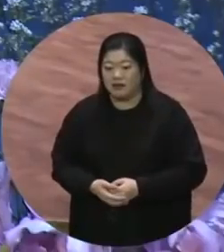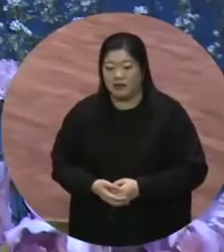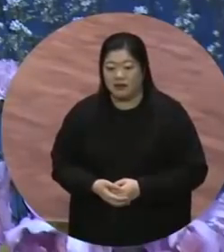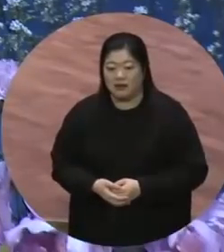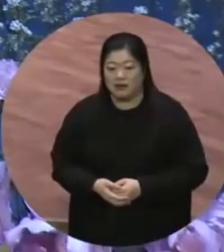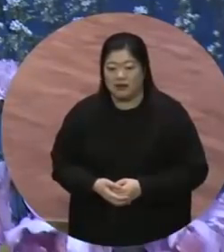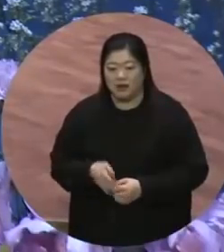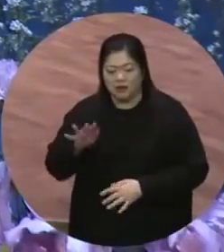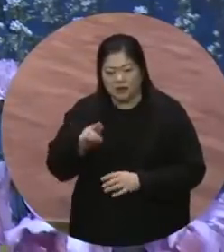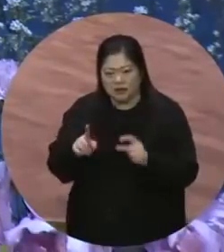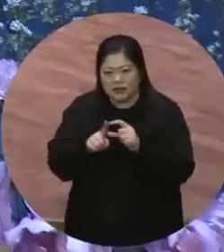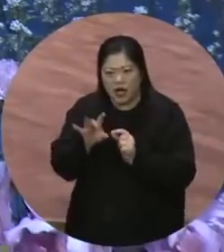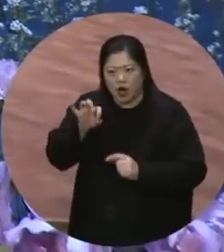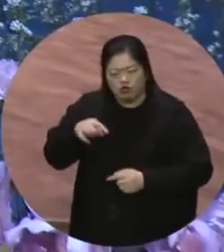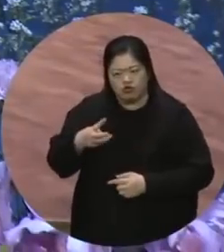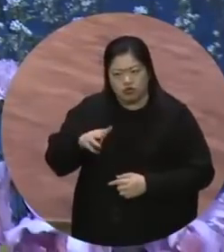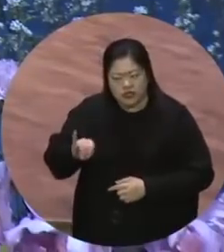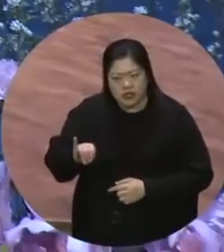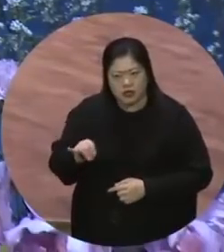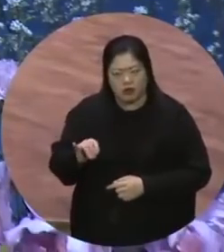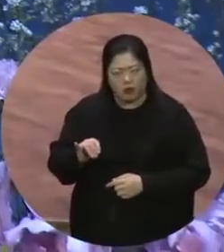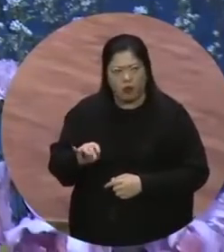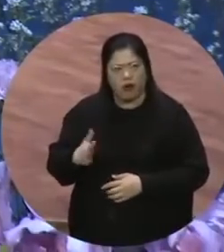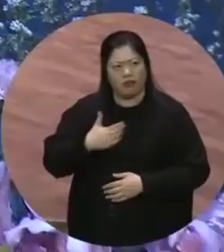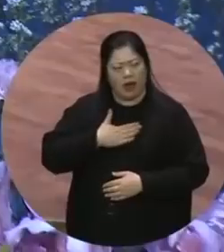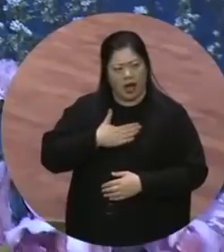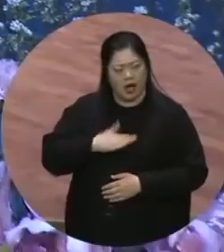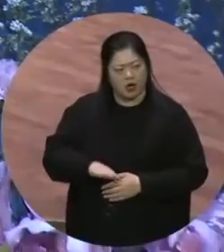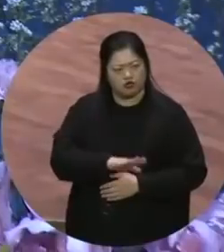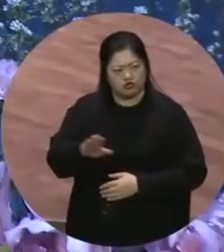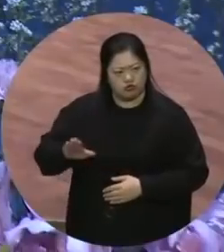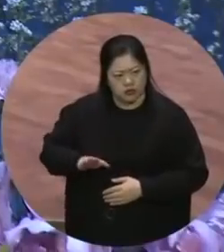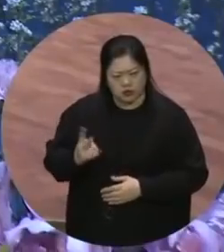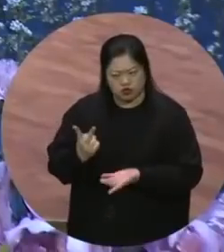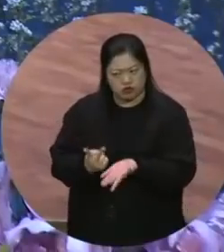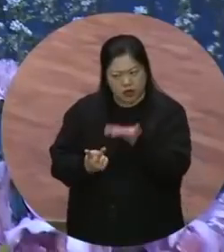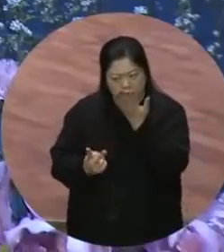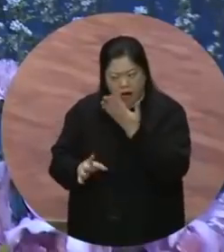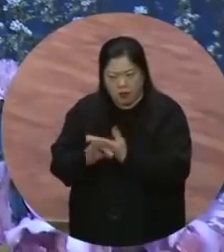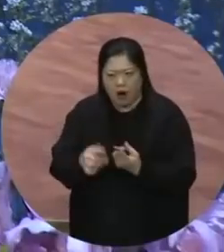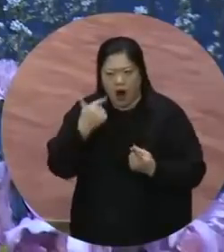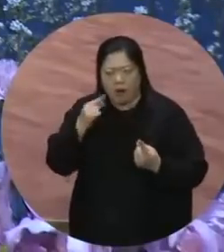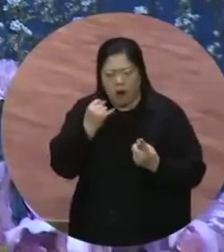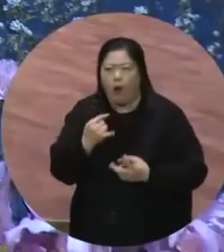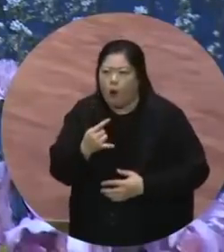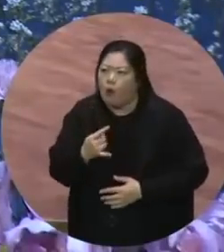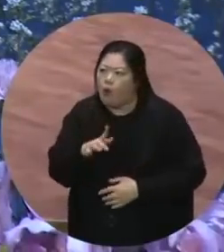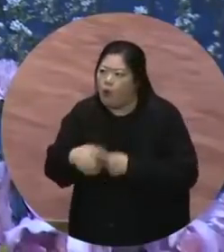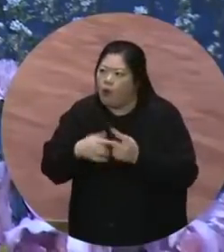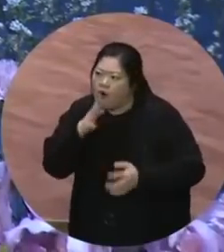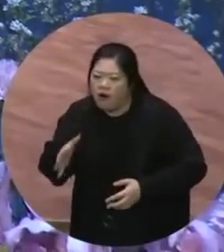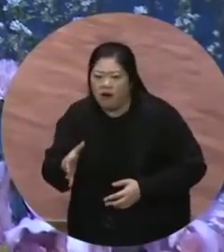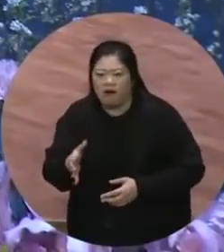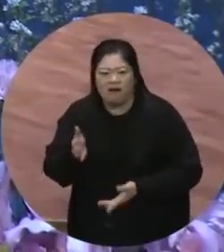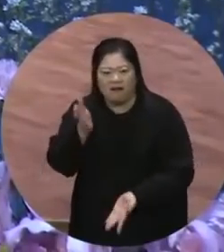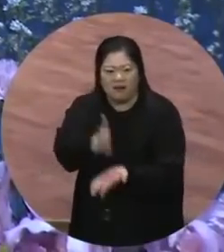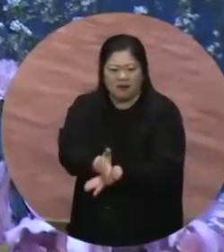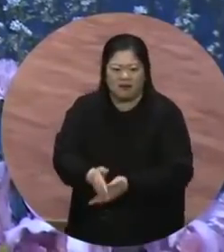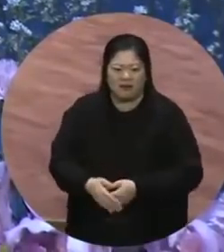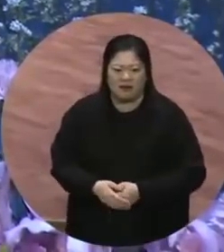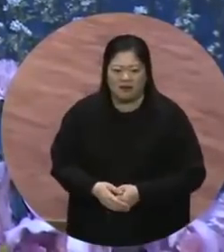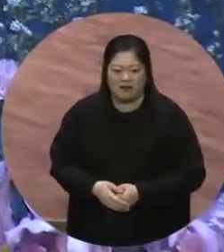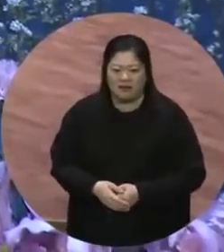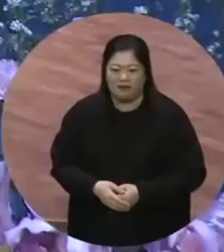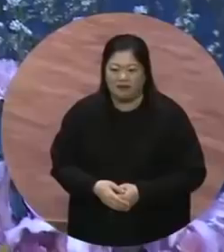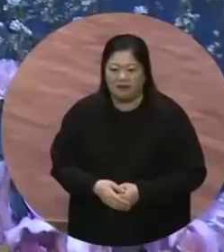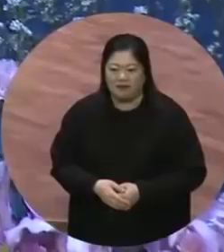순식간에 잘못된 교리에 빠져요. 그래서 여러분이 훈련을 받아야 됩니다. 이 주로 이게 신천지 빠지는